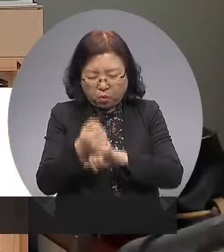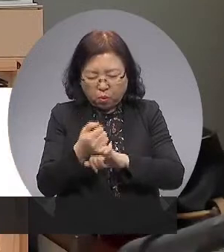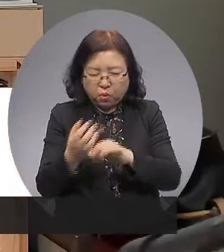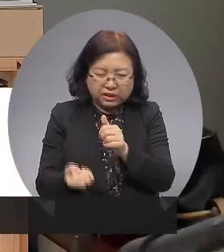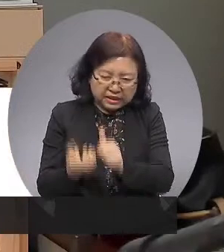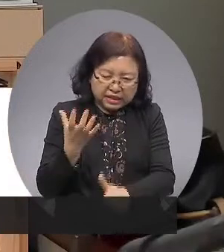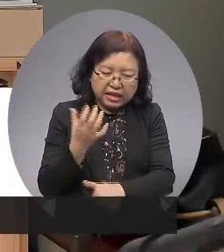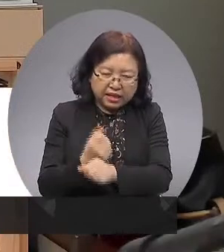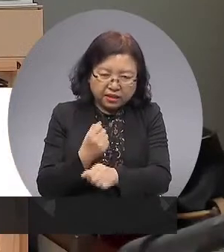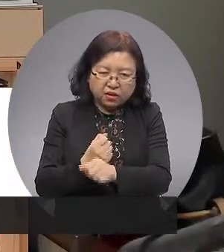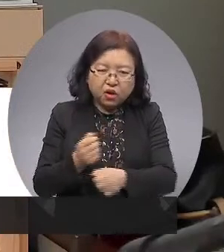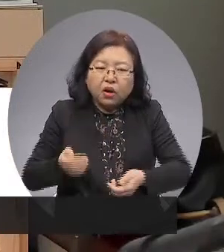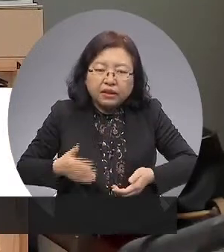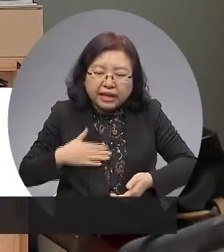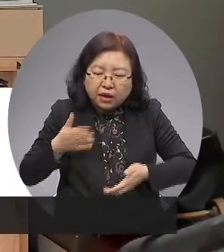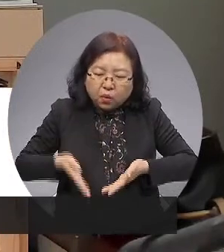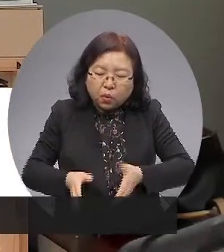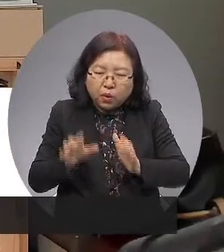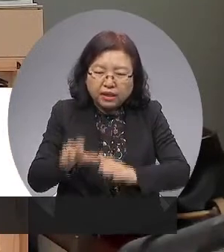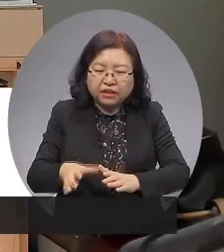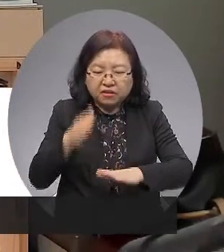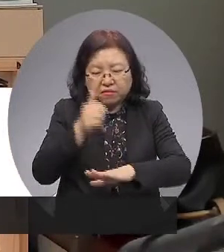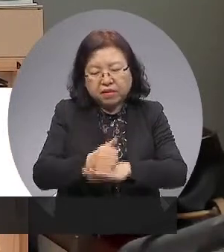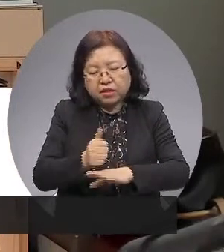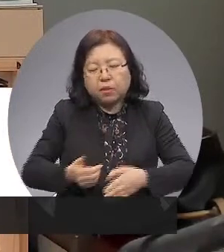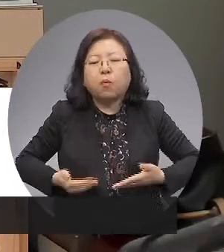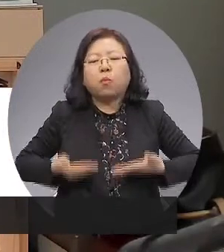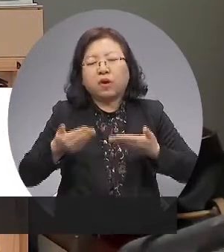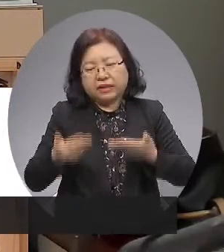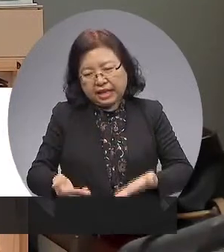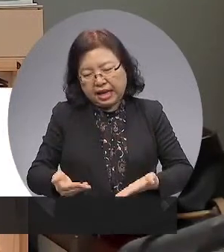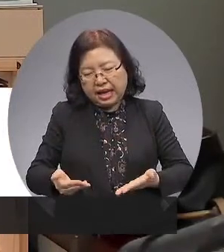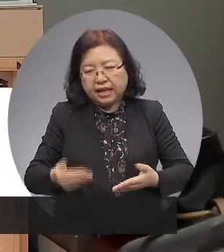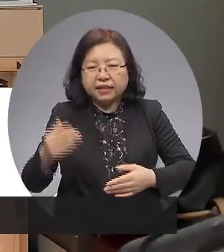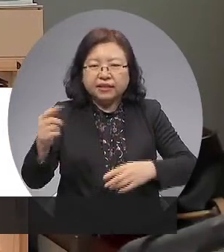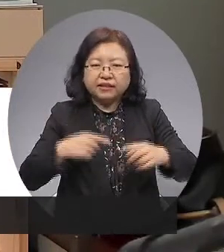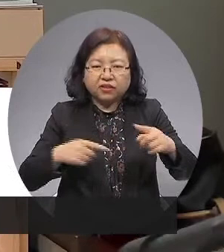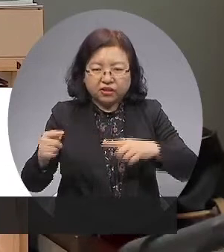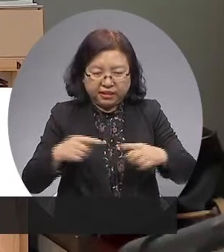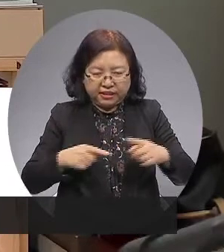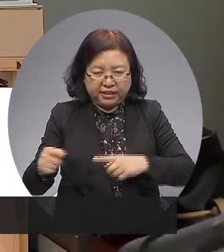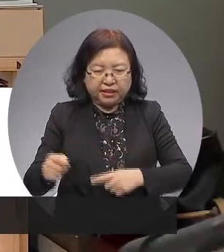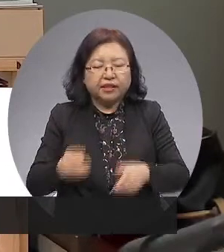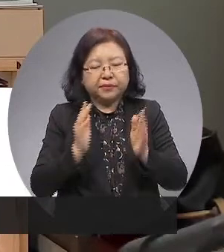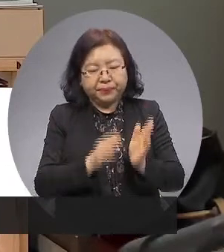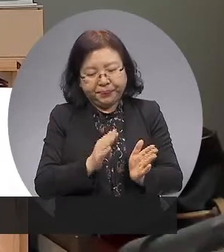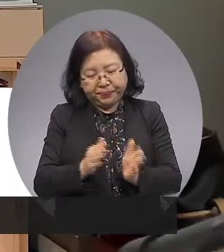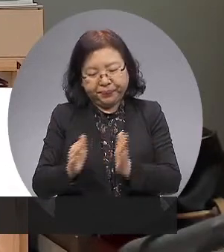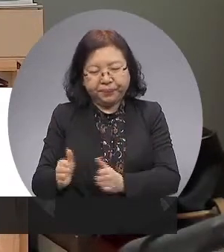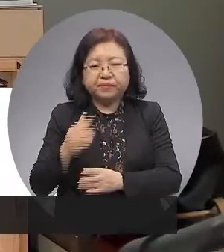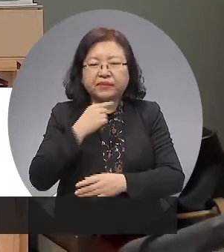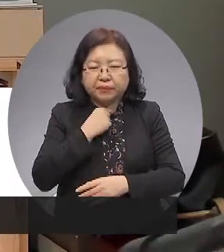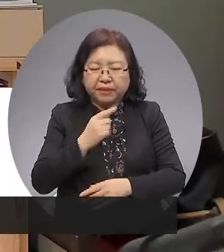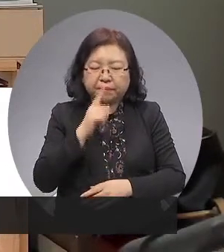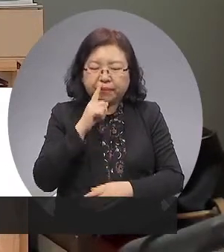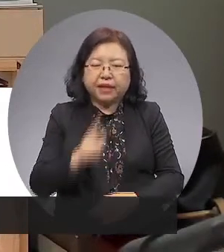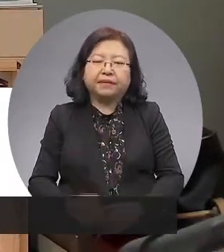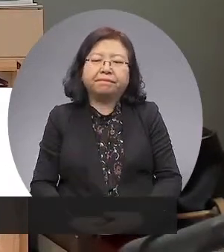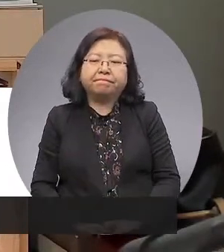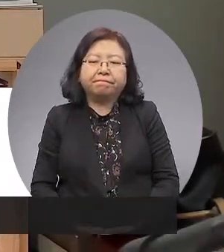승리해서 고향에서 마지막 봉사를 하고 저의 정치를 마무리해야겠다